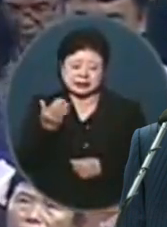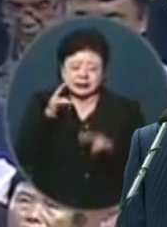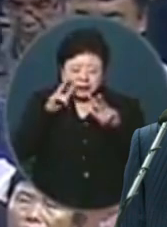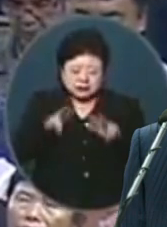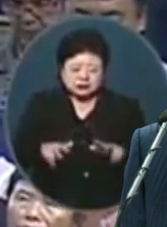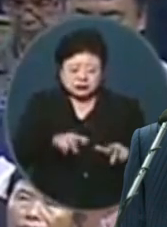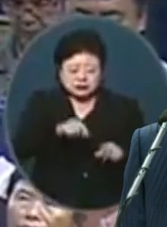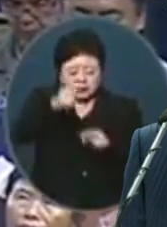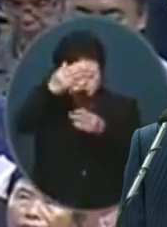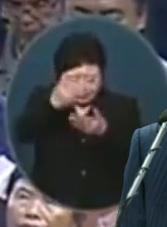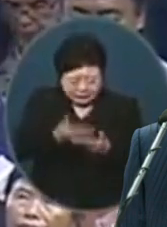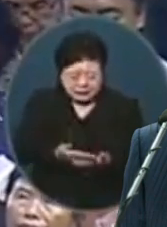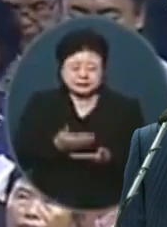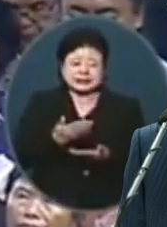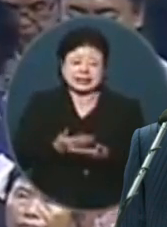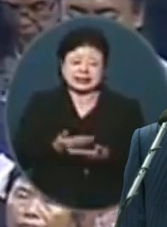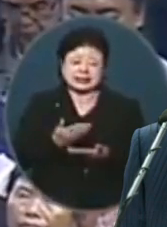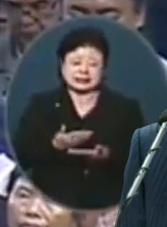저는 구원을 받았습니다.